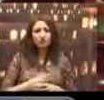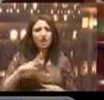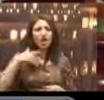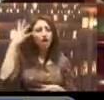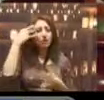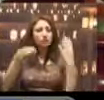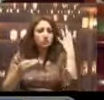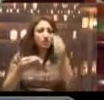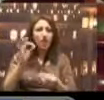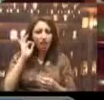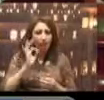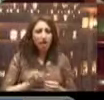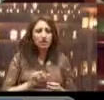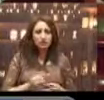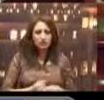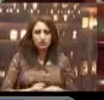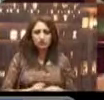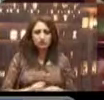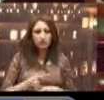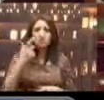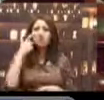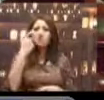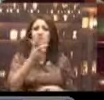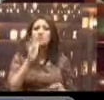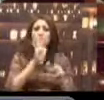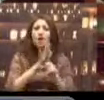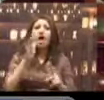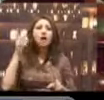تبرعات بجانب اهتمام المسؤولين.